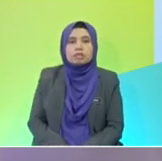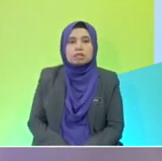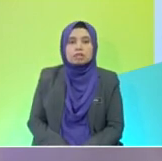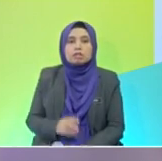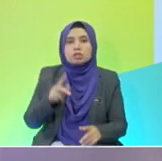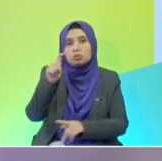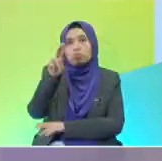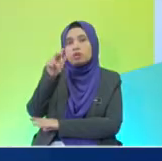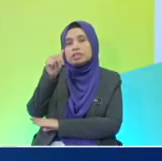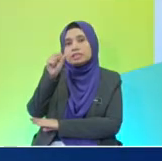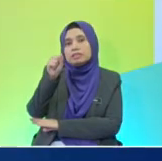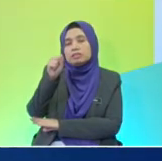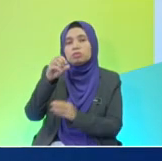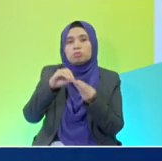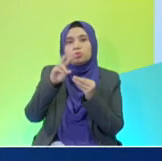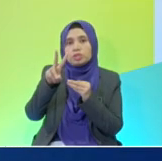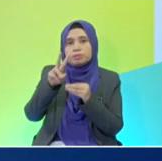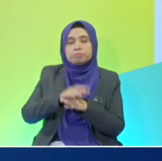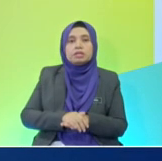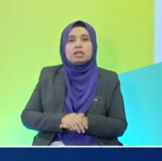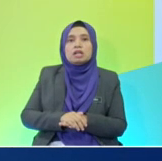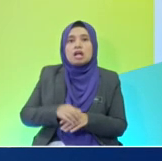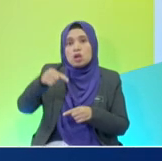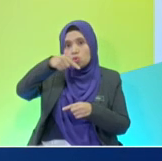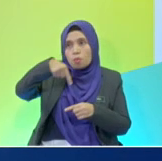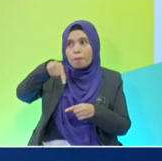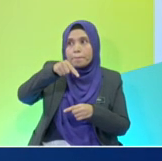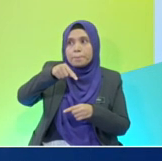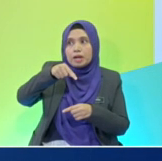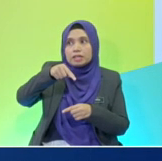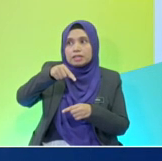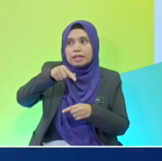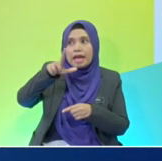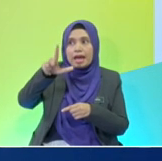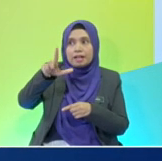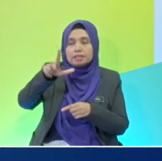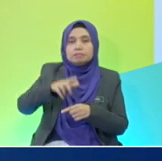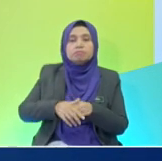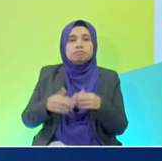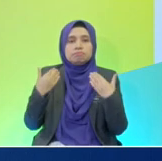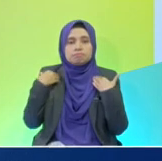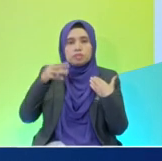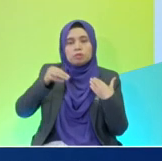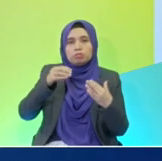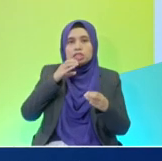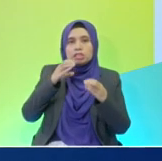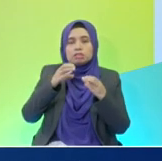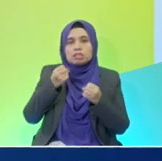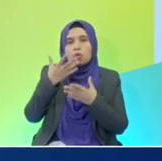tuas Oke seterusnya lubang l Oke Kak sini LED ada murid lampu